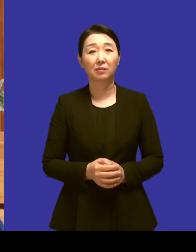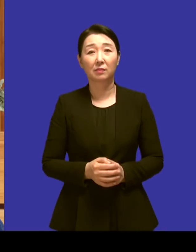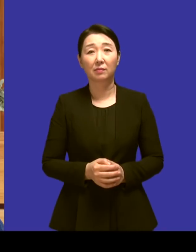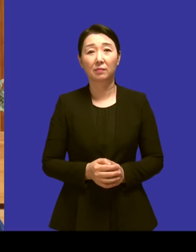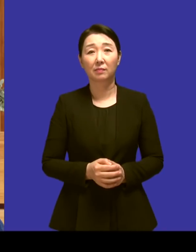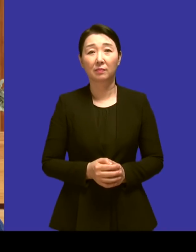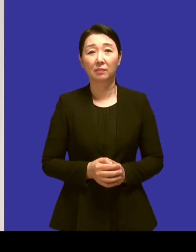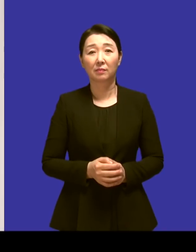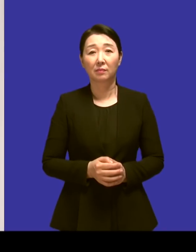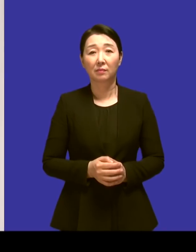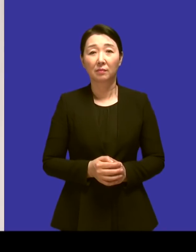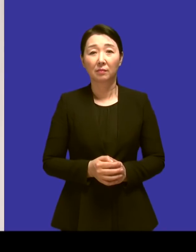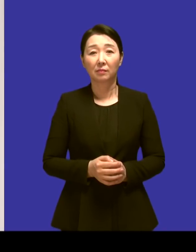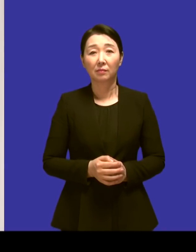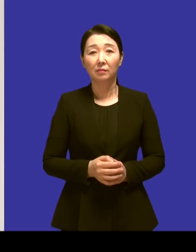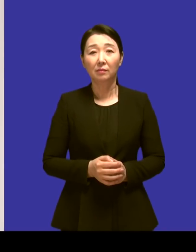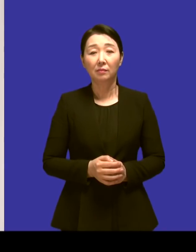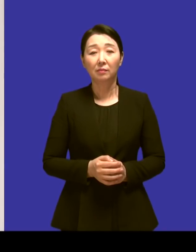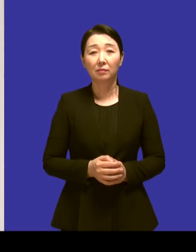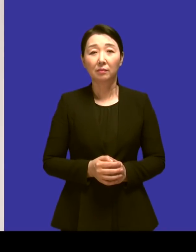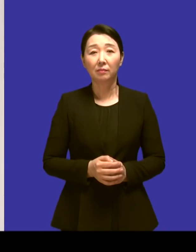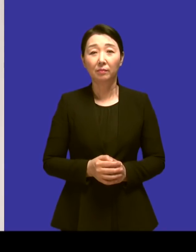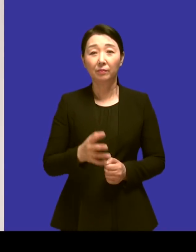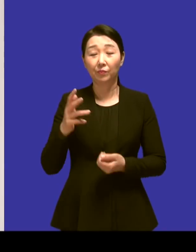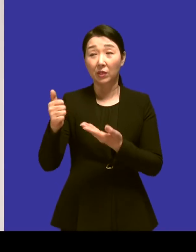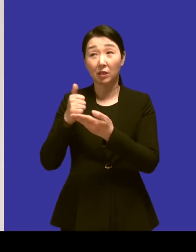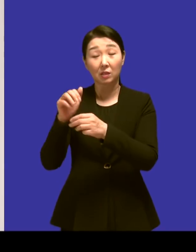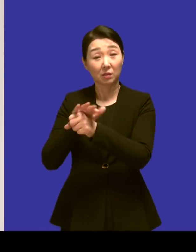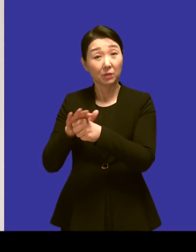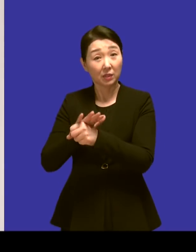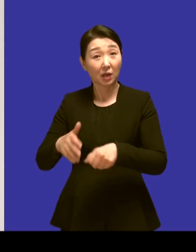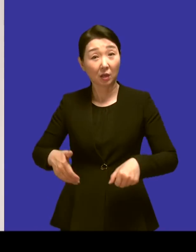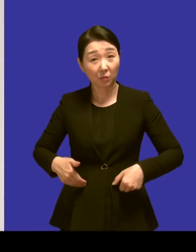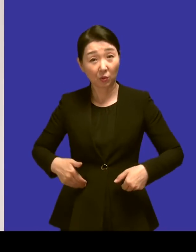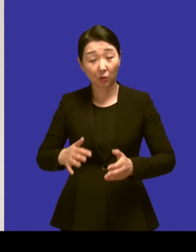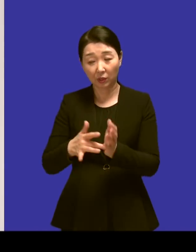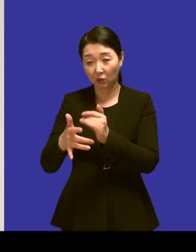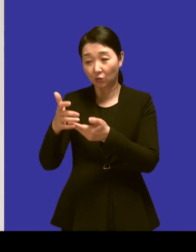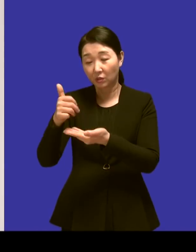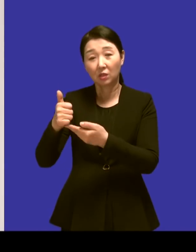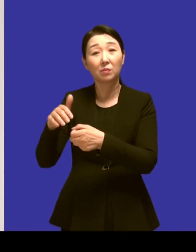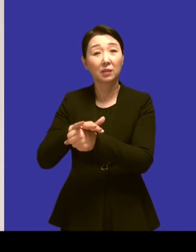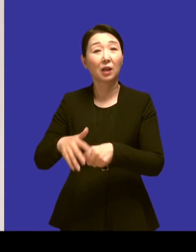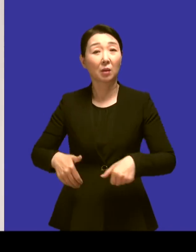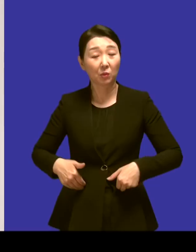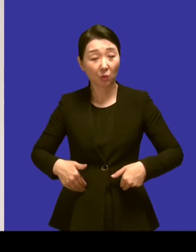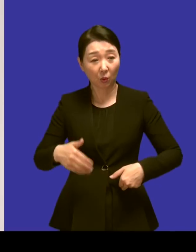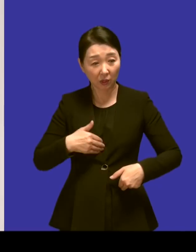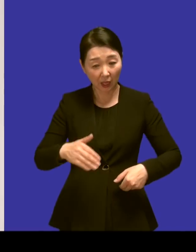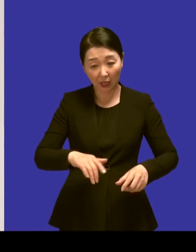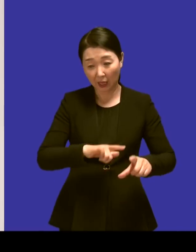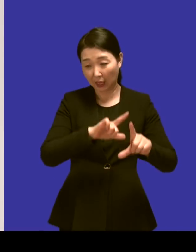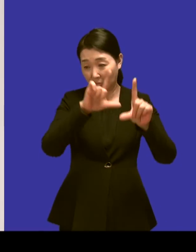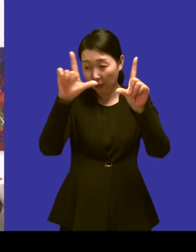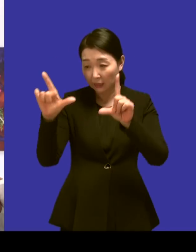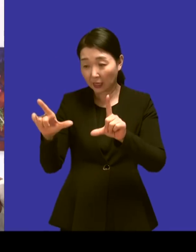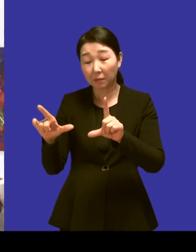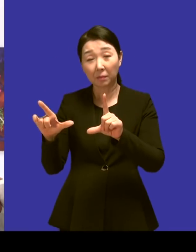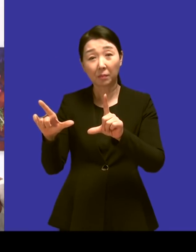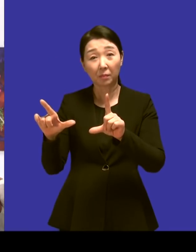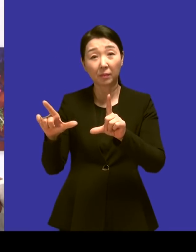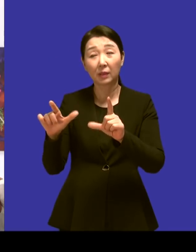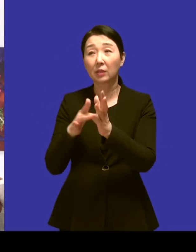왜요? 그러니까 하나님을 사랑해야 되고 예. 예수님을 사랑해야 되고 나의 모든 삶이 예수님을 향해야 된다라고